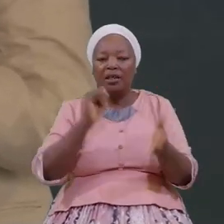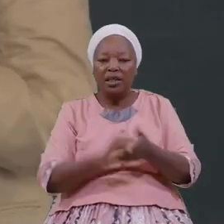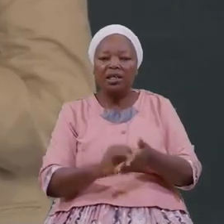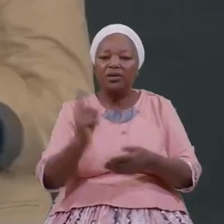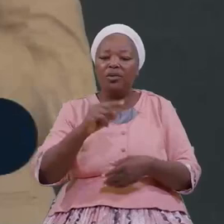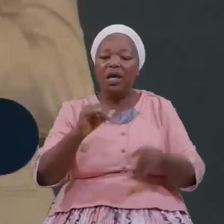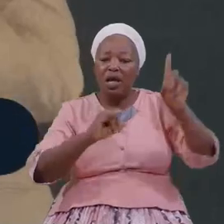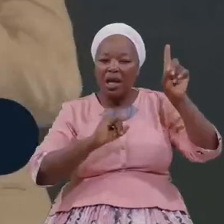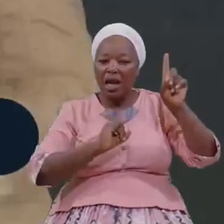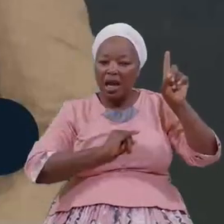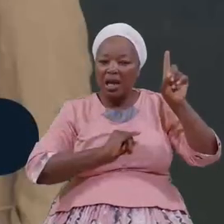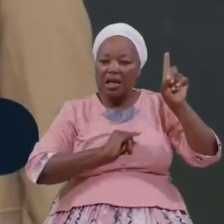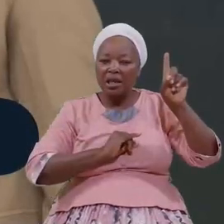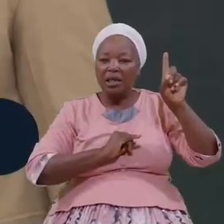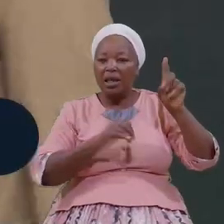afin que